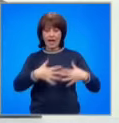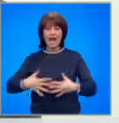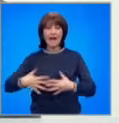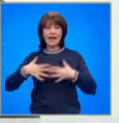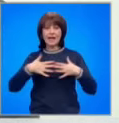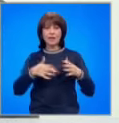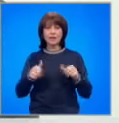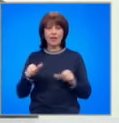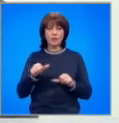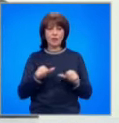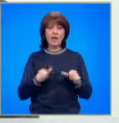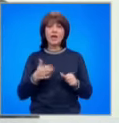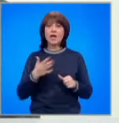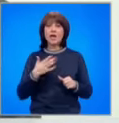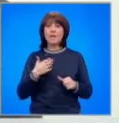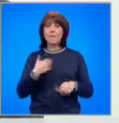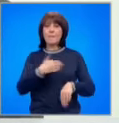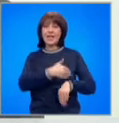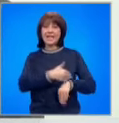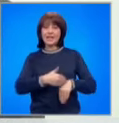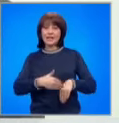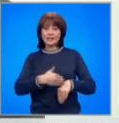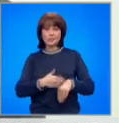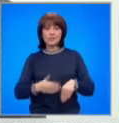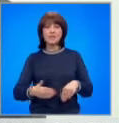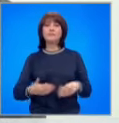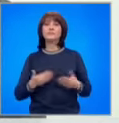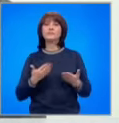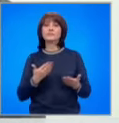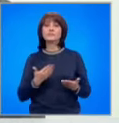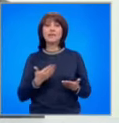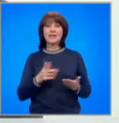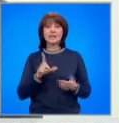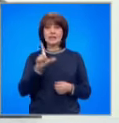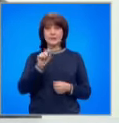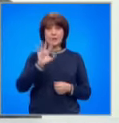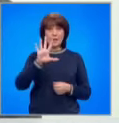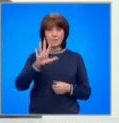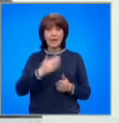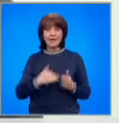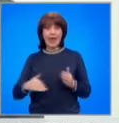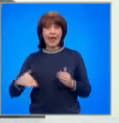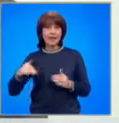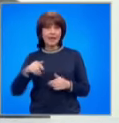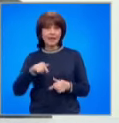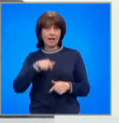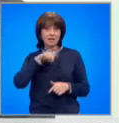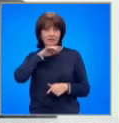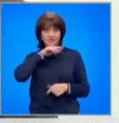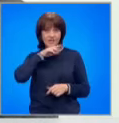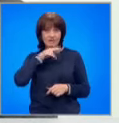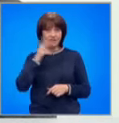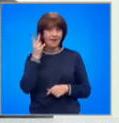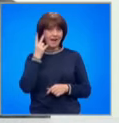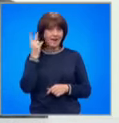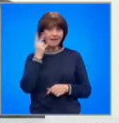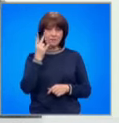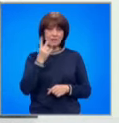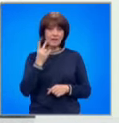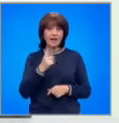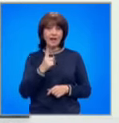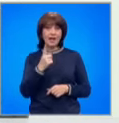Имаме хирурзи, анестезиолози, които са на 85 и над тази възраст, което сами разбирате, че говорим до